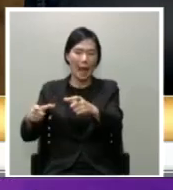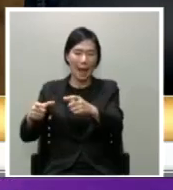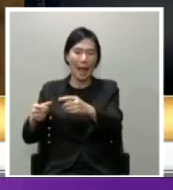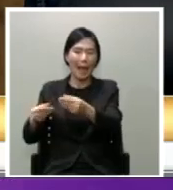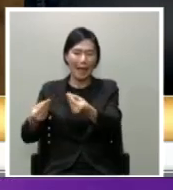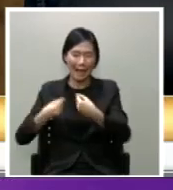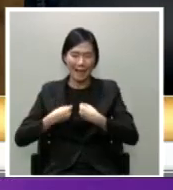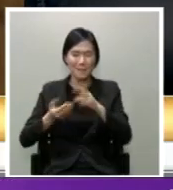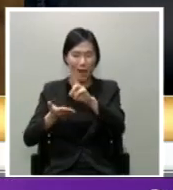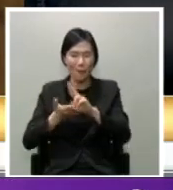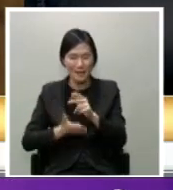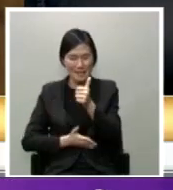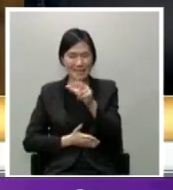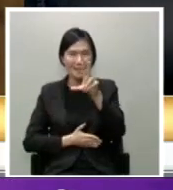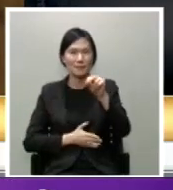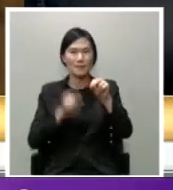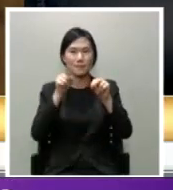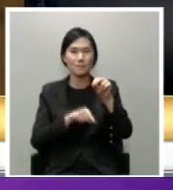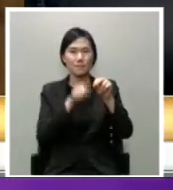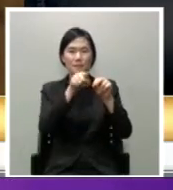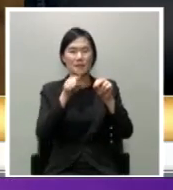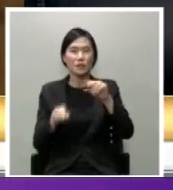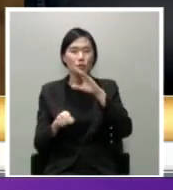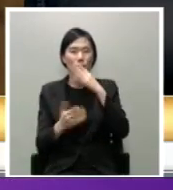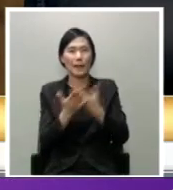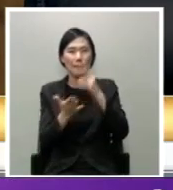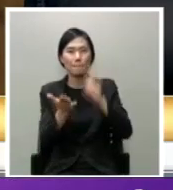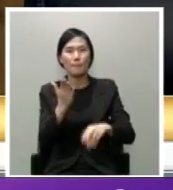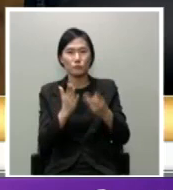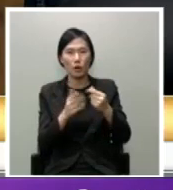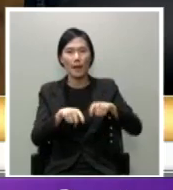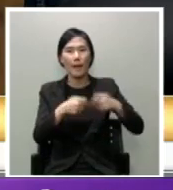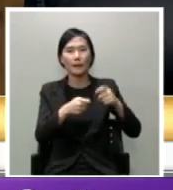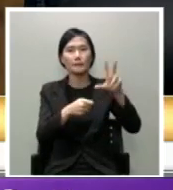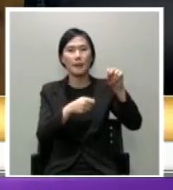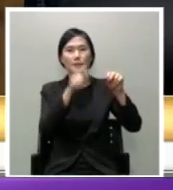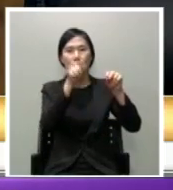30% ของค่าปรับ